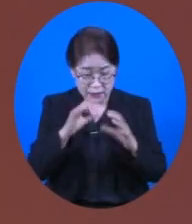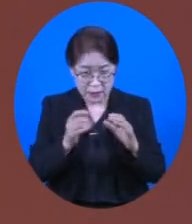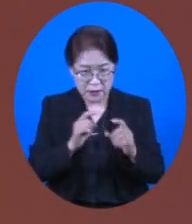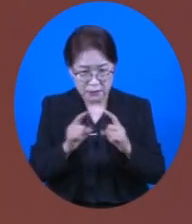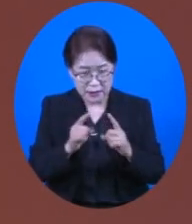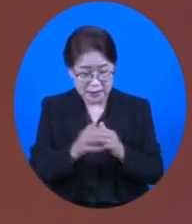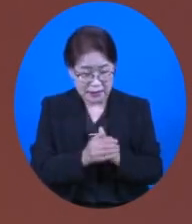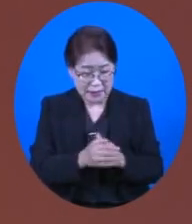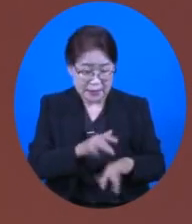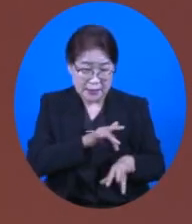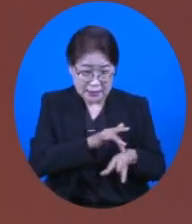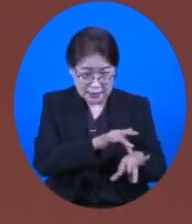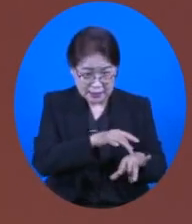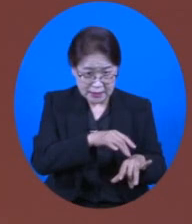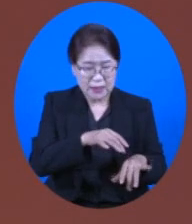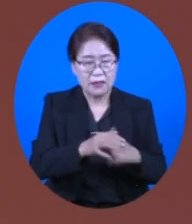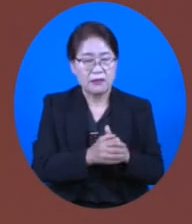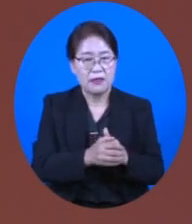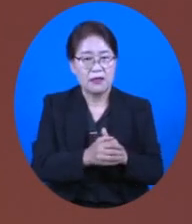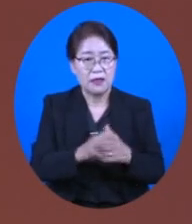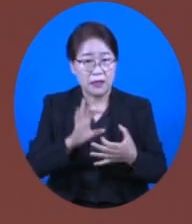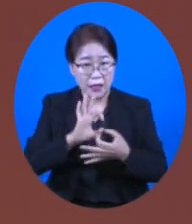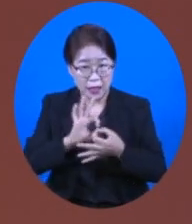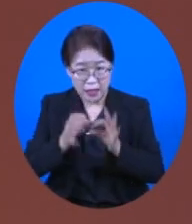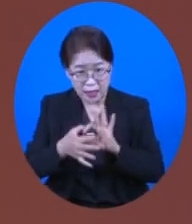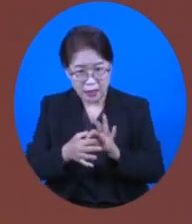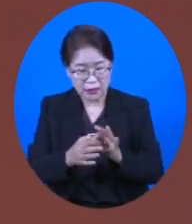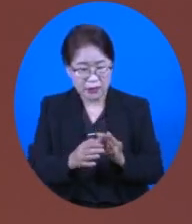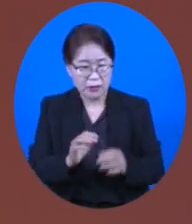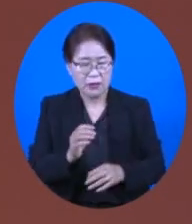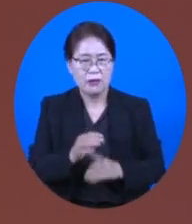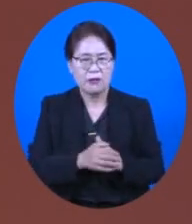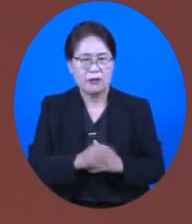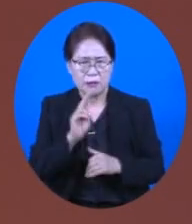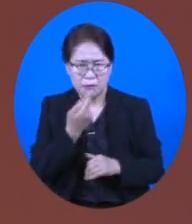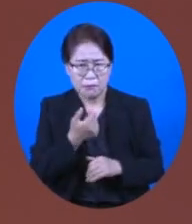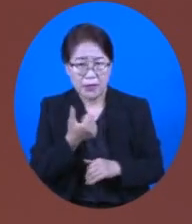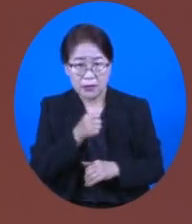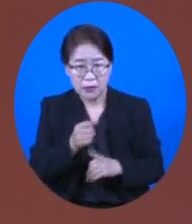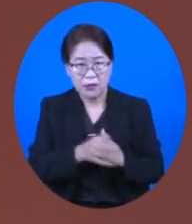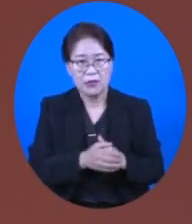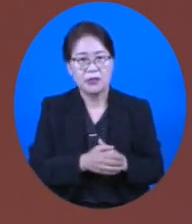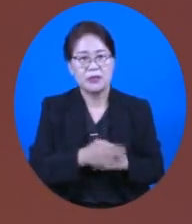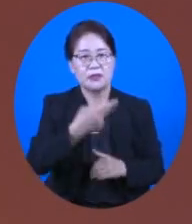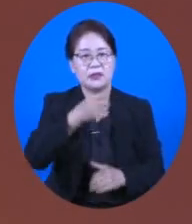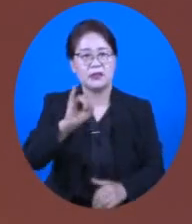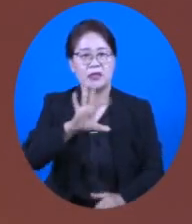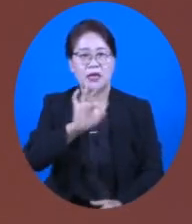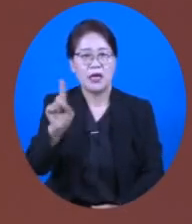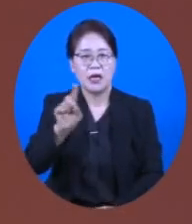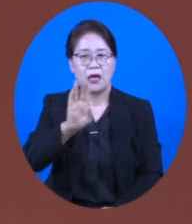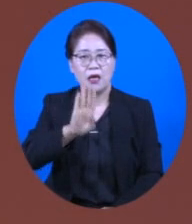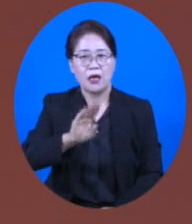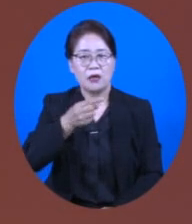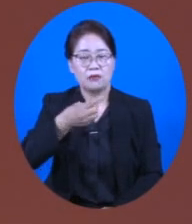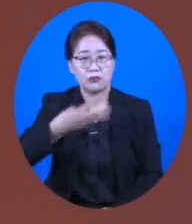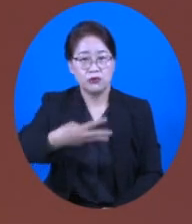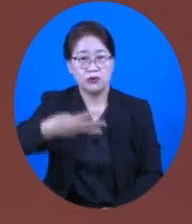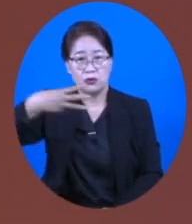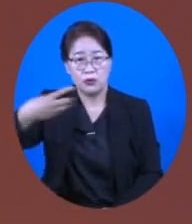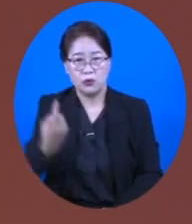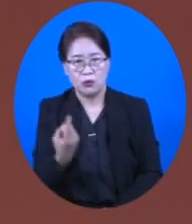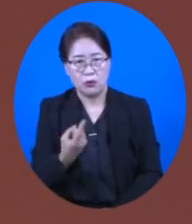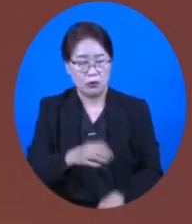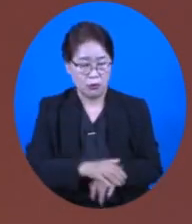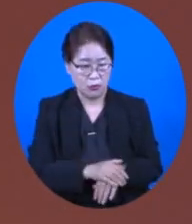히브리어인 사탄의 뜻을 헬라어로 번역한 것이 디아볼로입니다. 이 디아볼로를 우리말 성경에서는